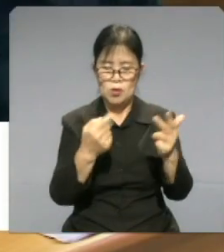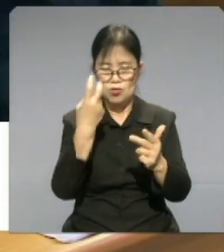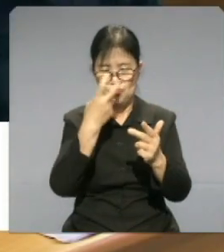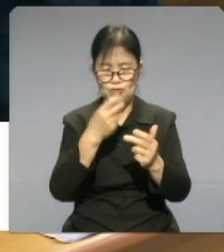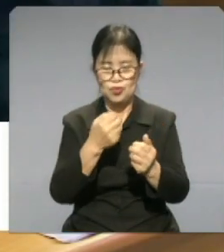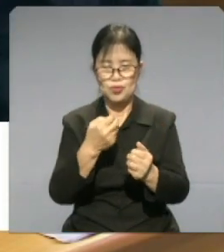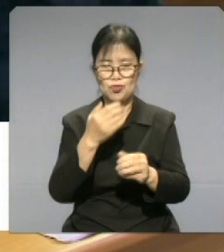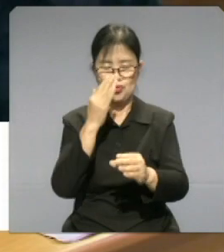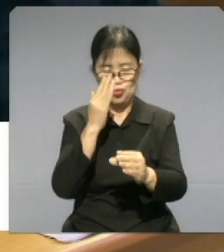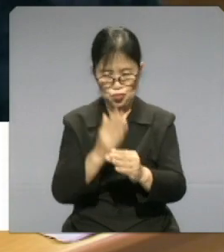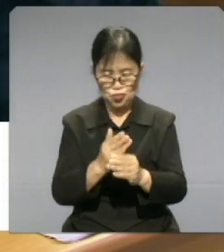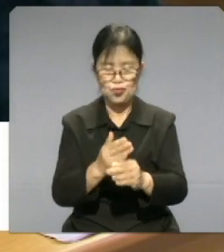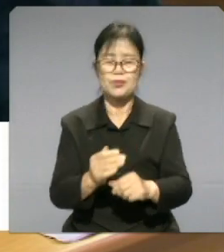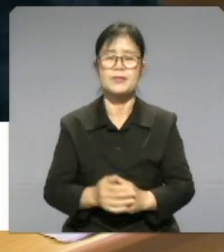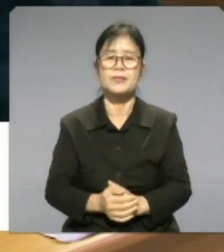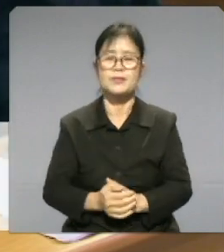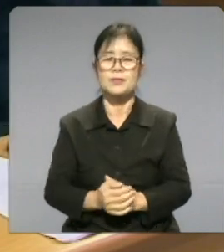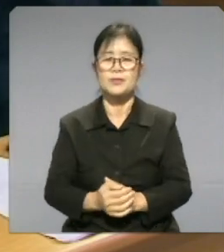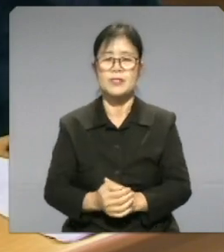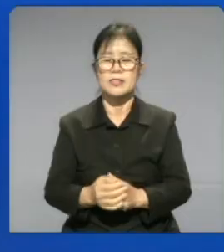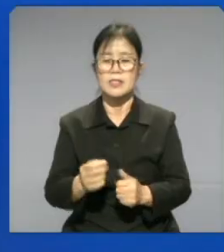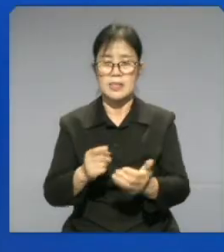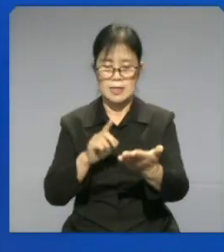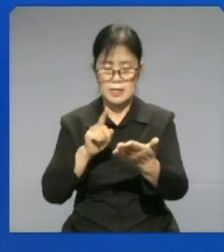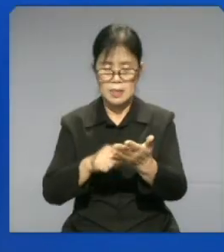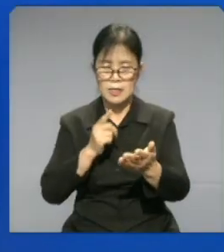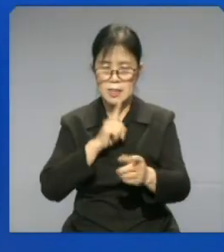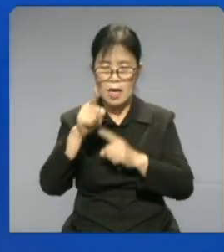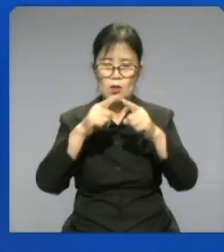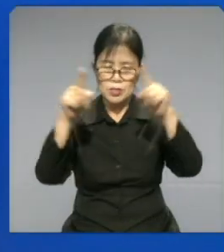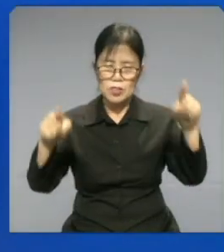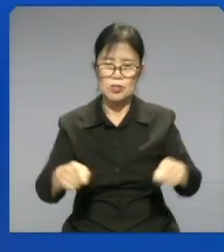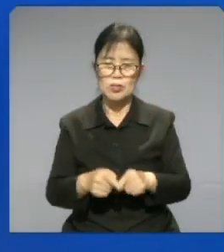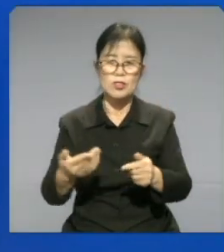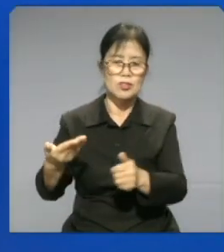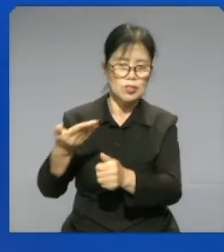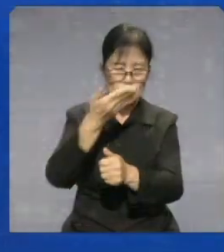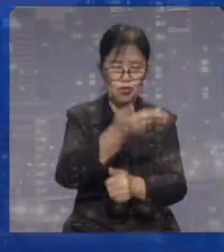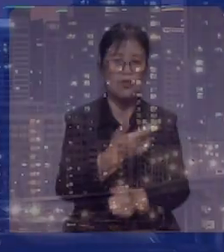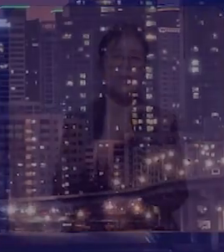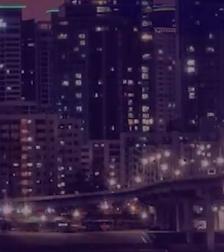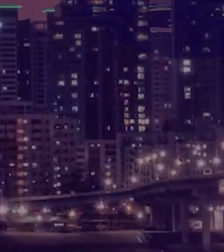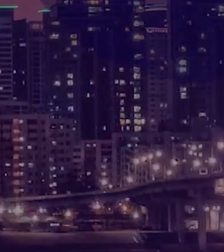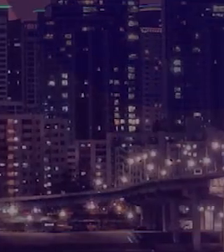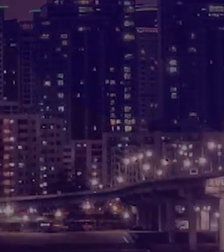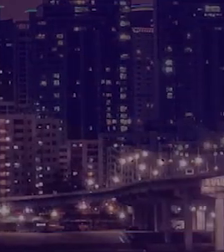진행되는 서울중앙지법에 해당 탄원서를 제출하려 했다고 설명했습니다.